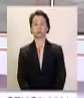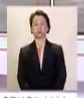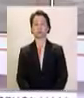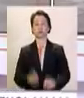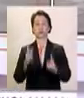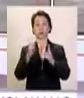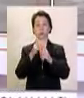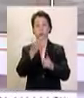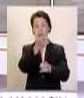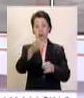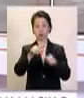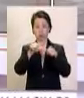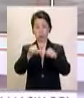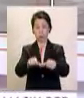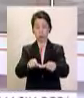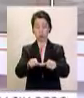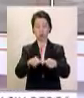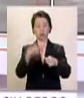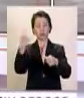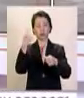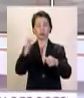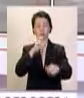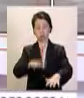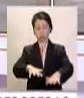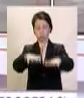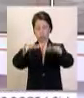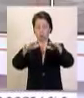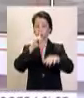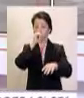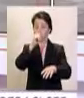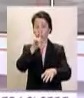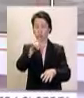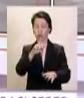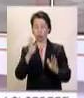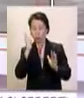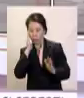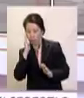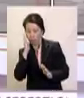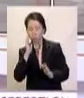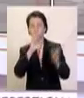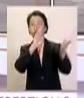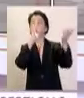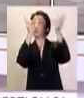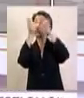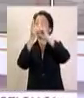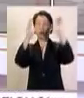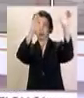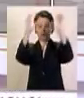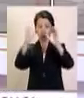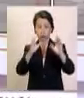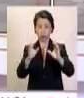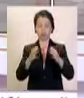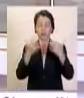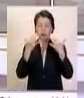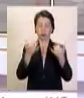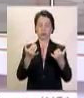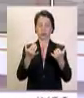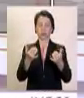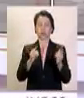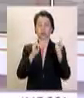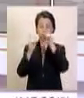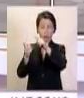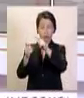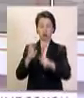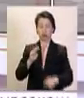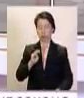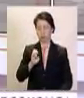Saudara, kepada anda yang tinggal di kawasan sering dilanda banjir, pastikan anda peka kepada perubahan cuaca. Untuk perkembangan cuaca semasa, kita ke